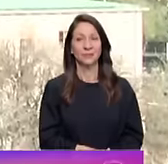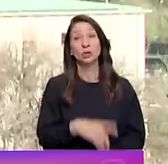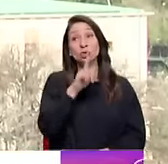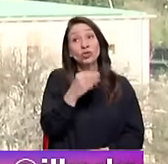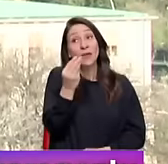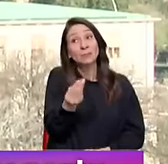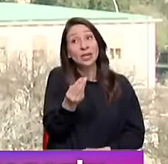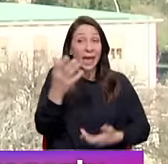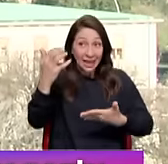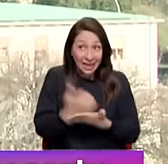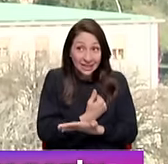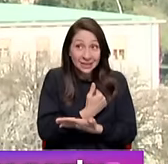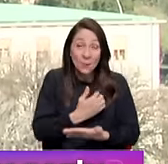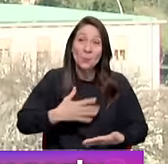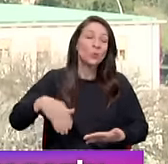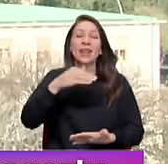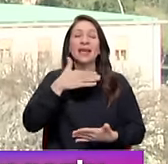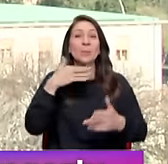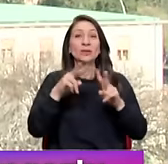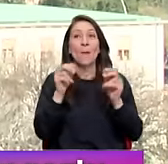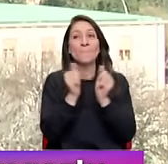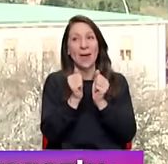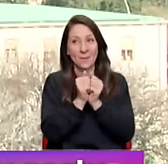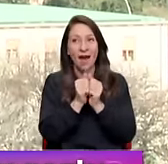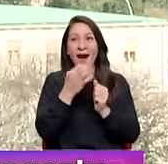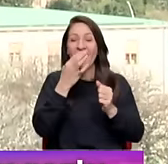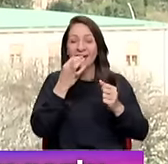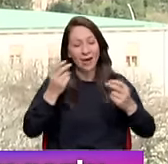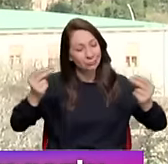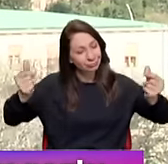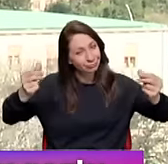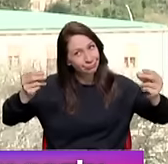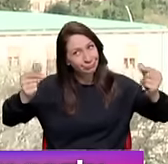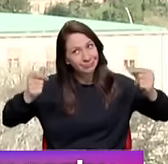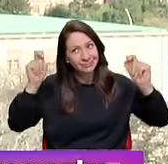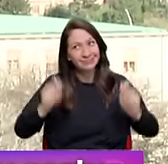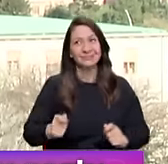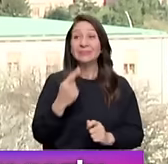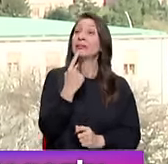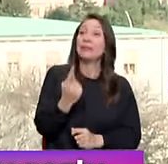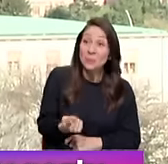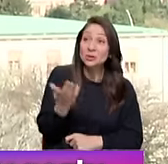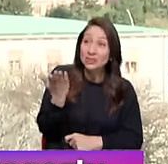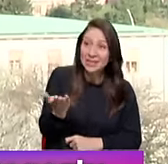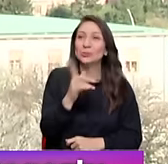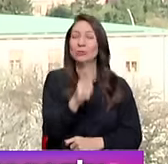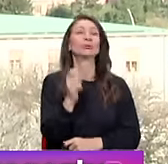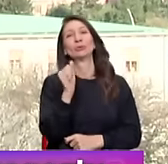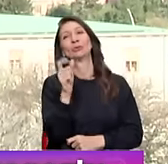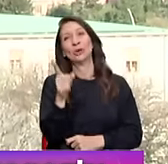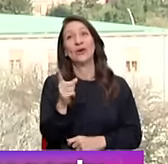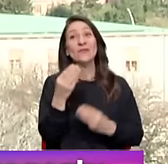söz vermişti. Kazanırsam bütün Etimesgut'la birlikte Ankara havası oynayacağım, Erik Dalı oynayacağım demişti. Sözünü